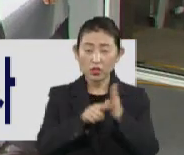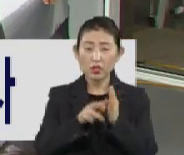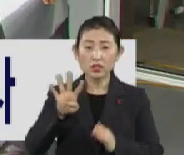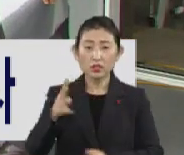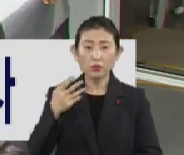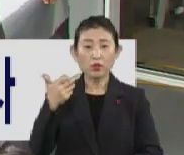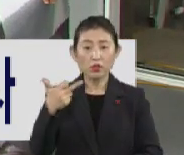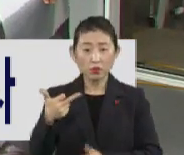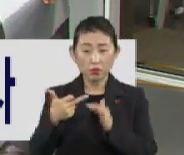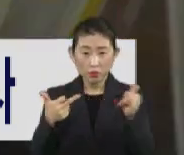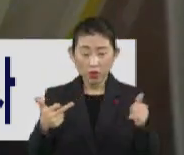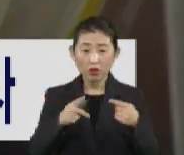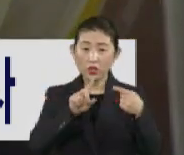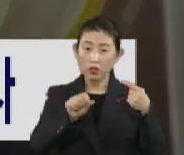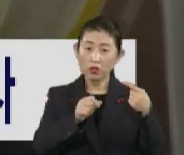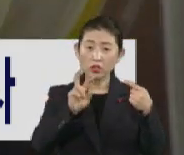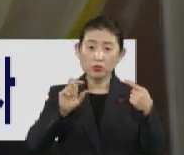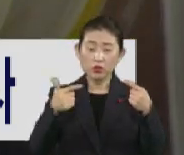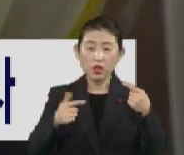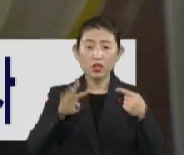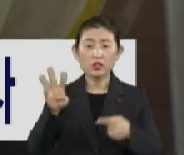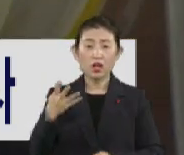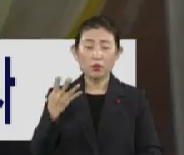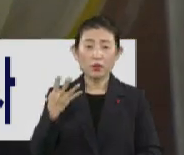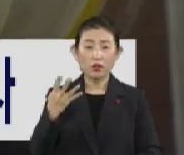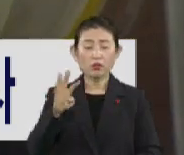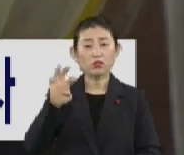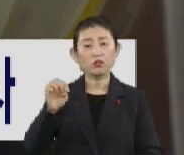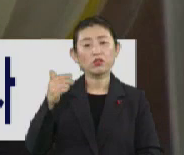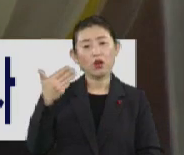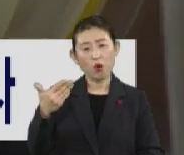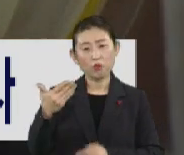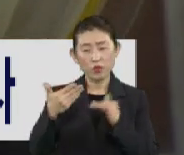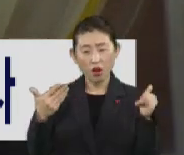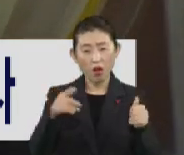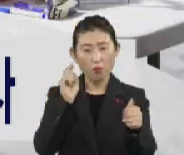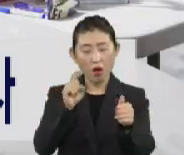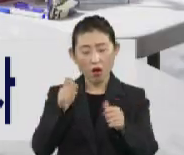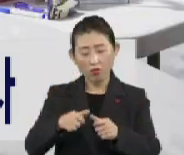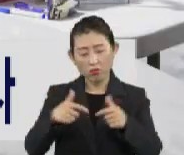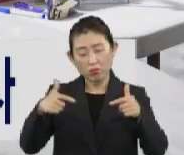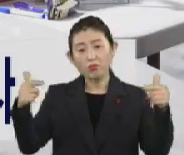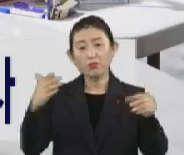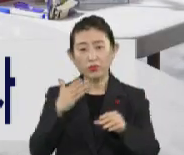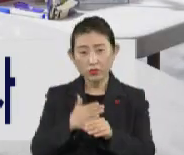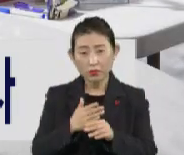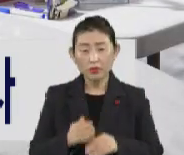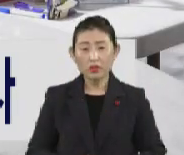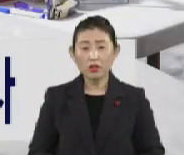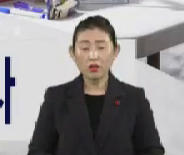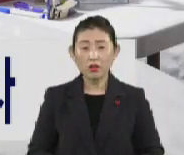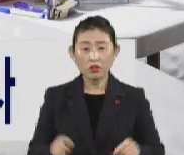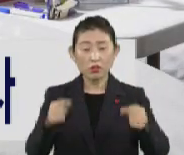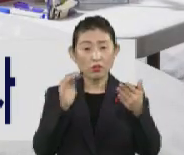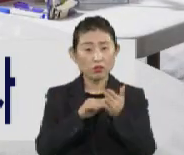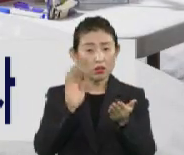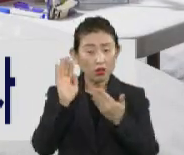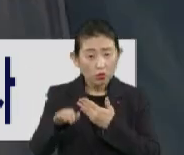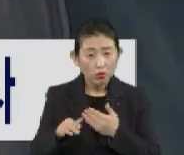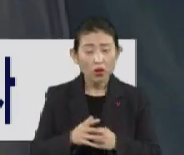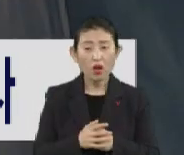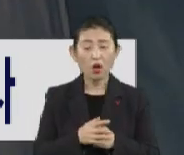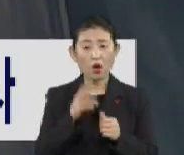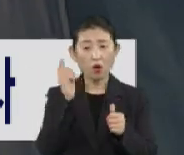25일엔 417명, 26일은 439명 등 연일 최고치를 경신하고 있는데 설 이후 도내